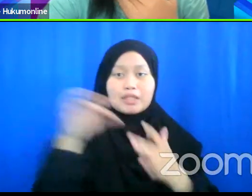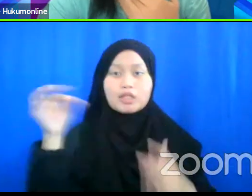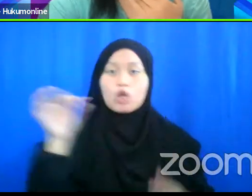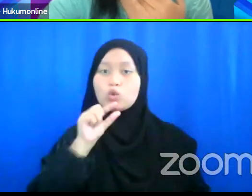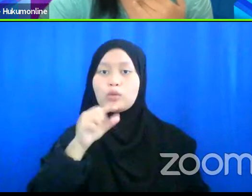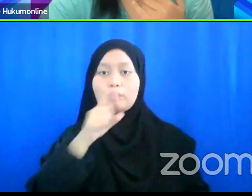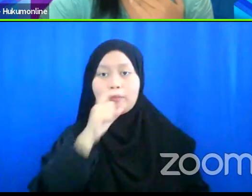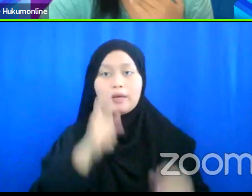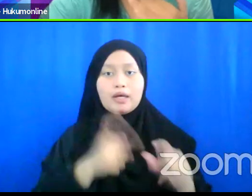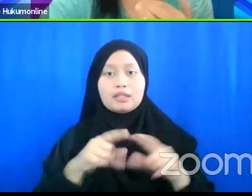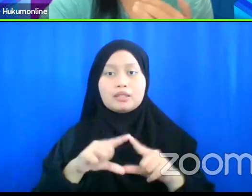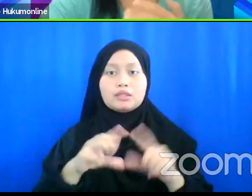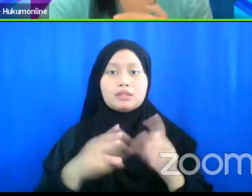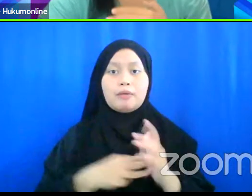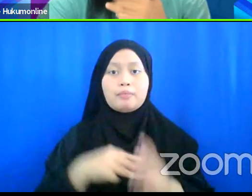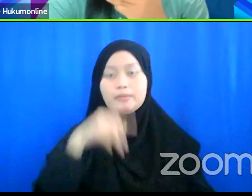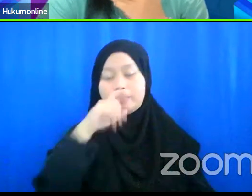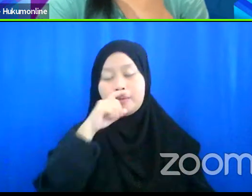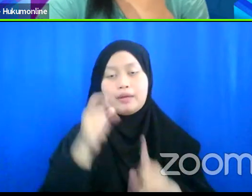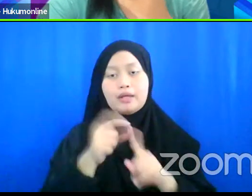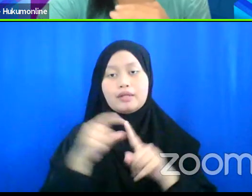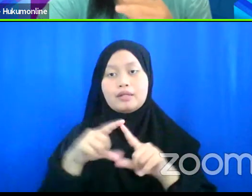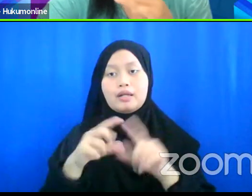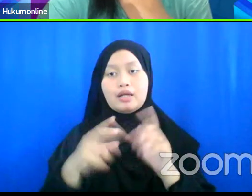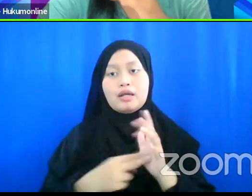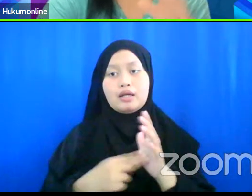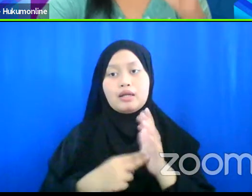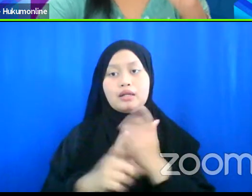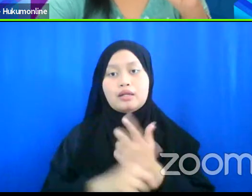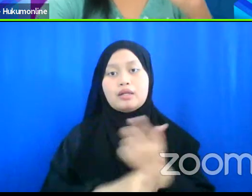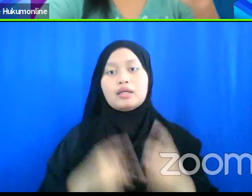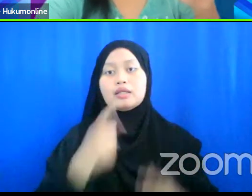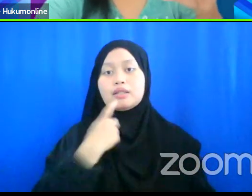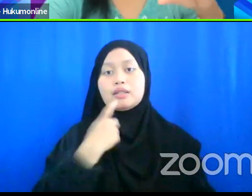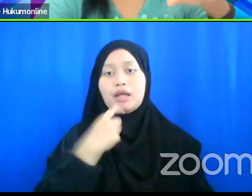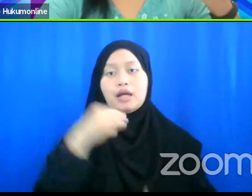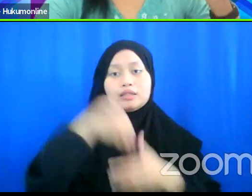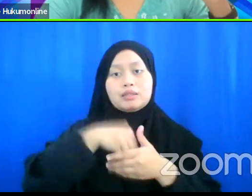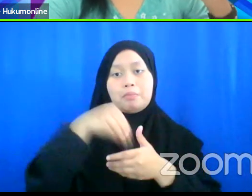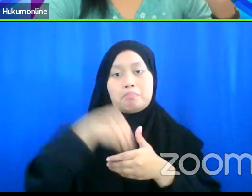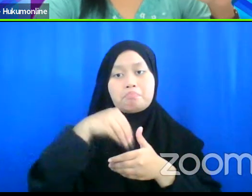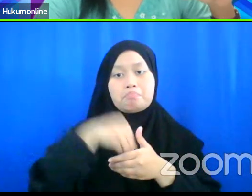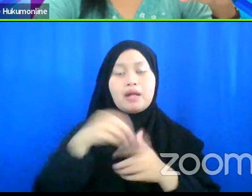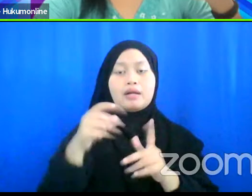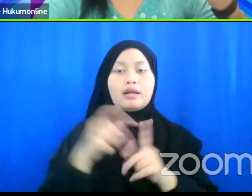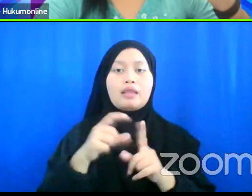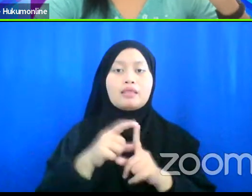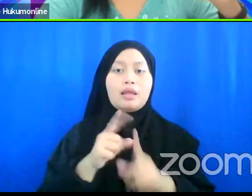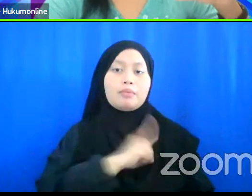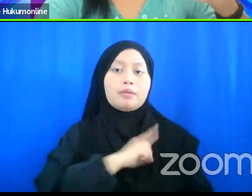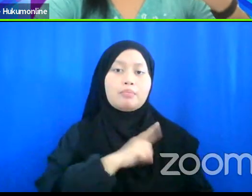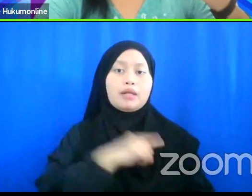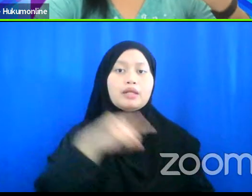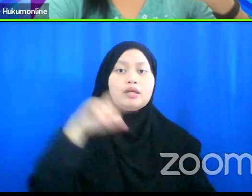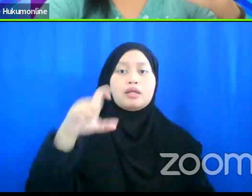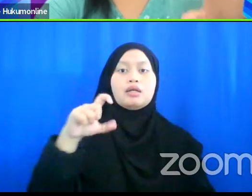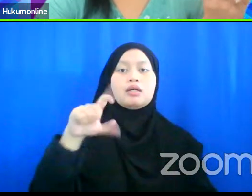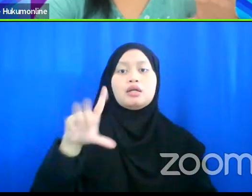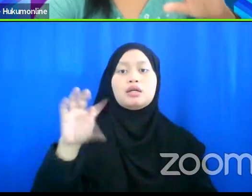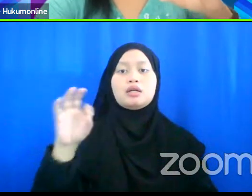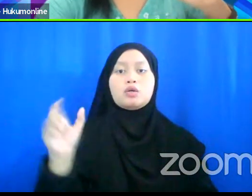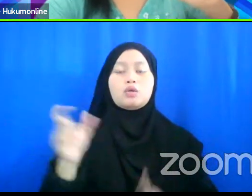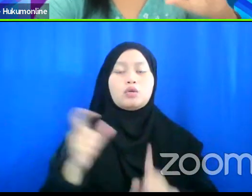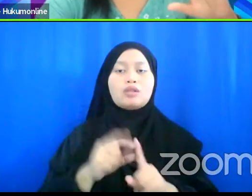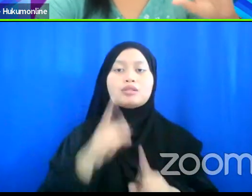dan juga pak pak Dani terkait untuk penyimpanan data pribadi di Cloud storage seperti Google Drive